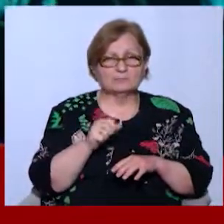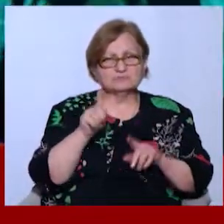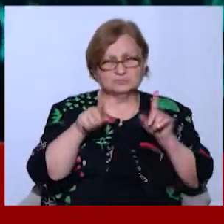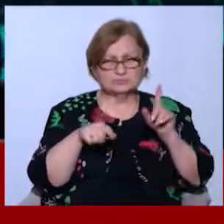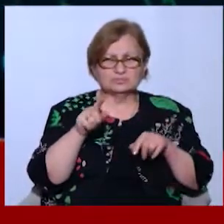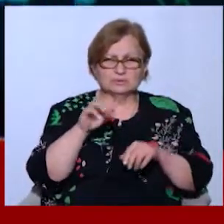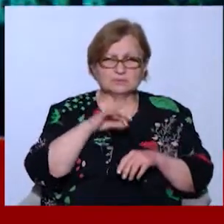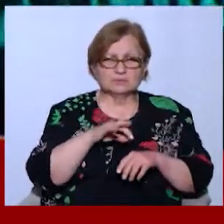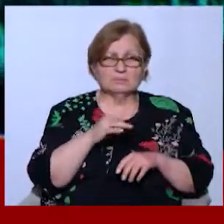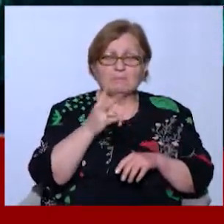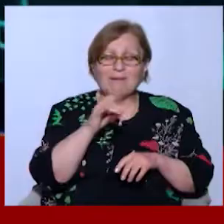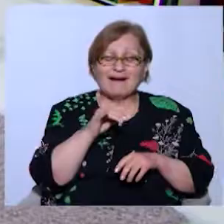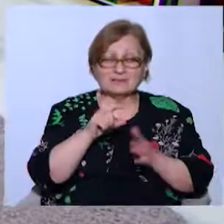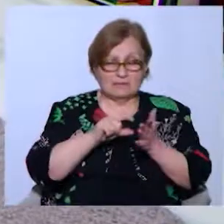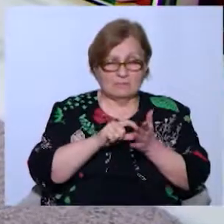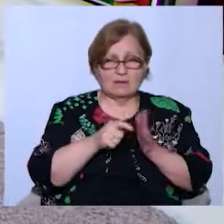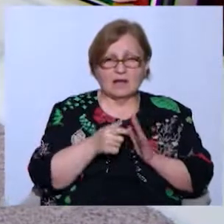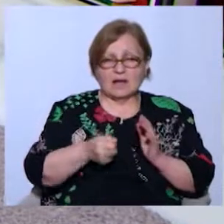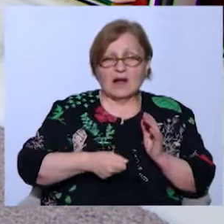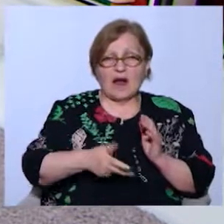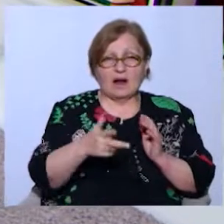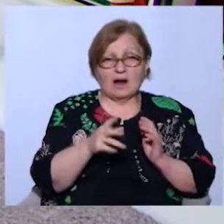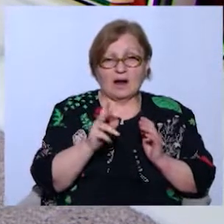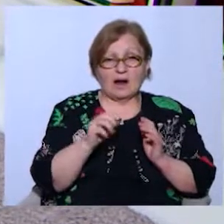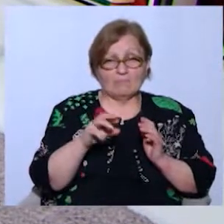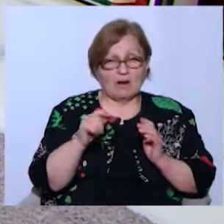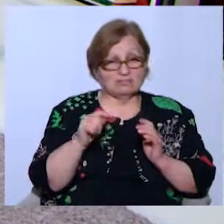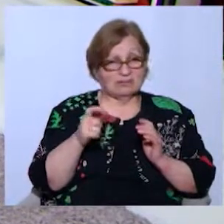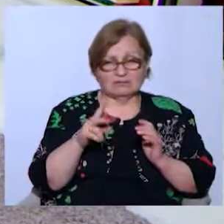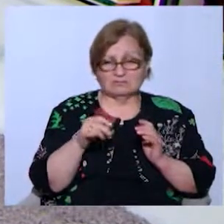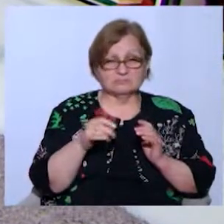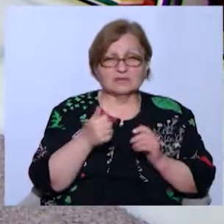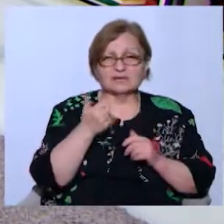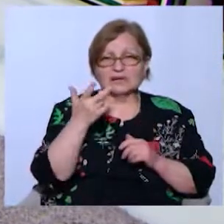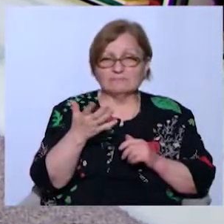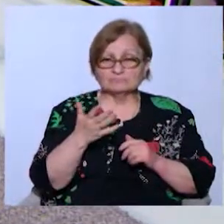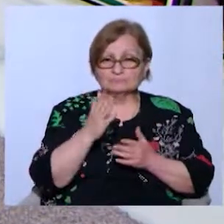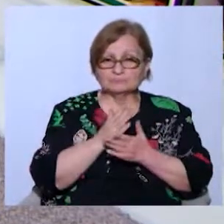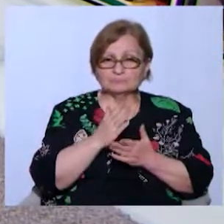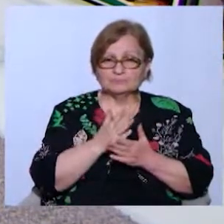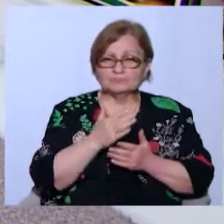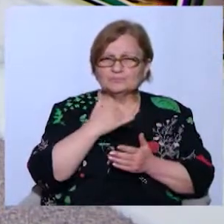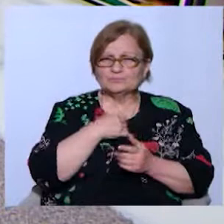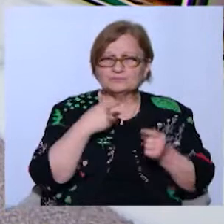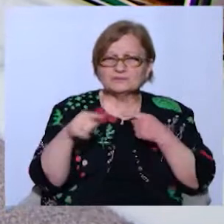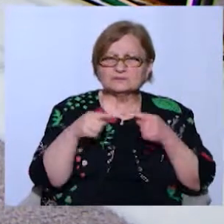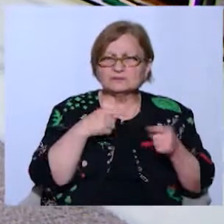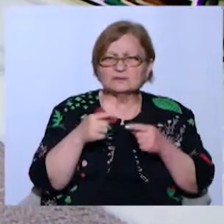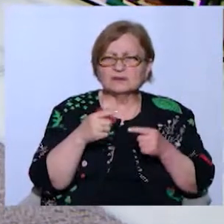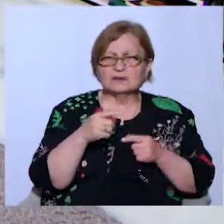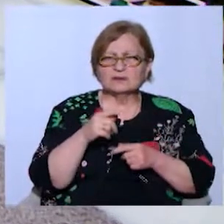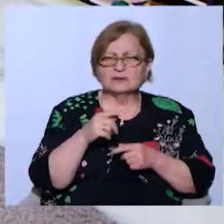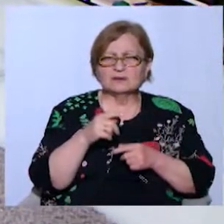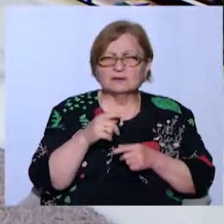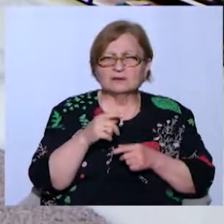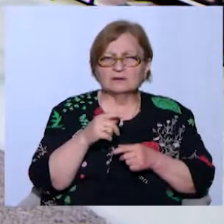რო წარმოვიდგინოთ, კამათელია, კამათ, თუნდაც 2 კამათლის გაგორება. რამდენი სხვადასხვა ვარიანტია, რამდენი სხვადასხვა ხდომილობა გვაქვს.